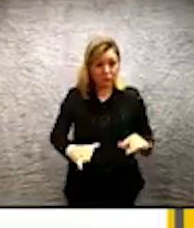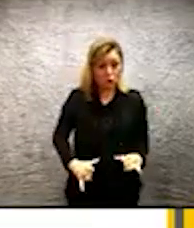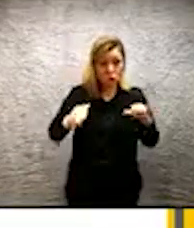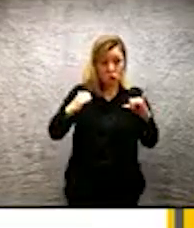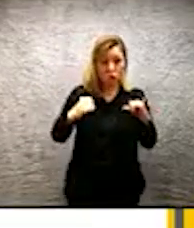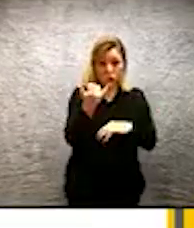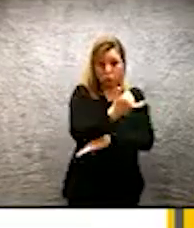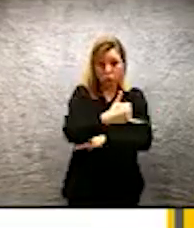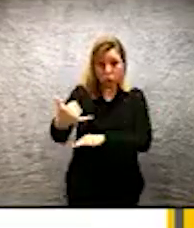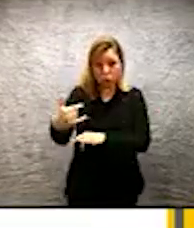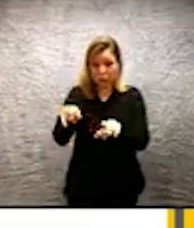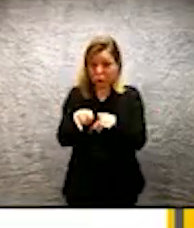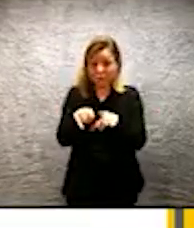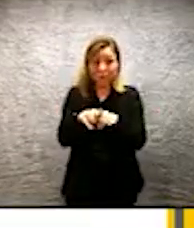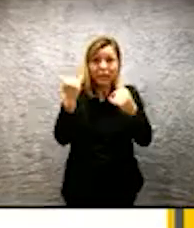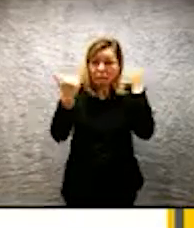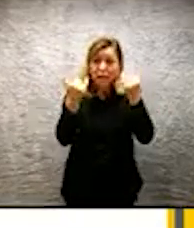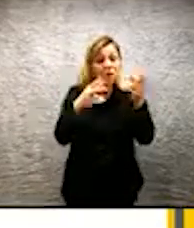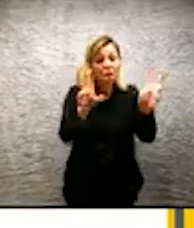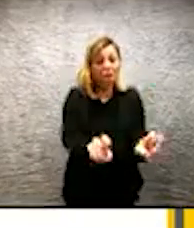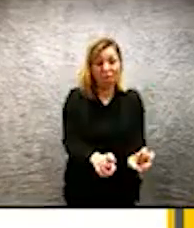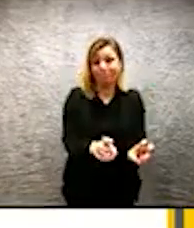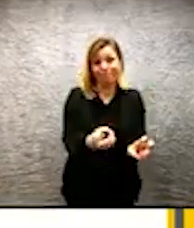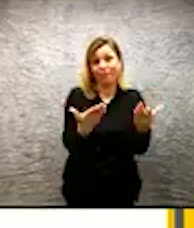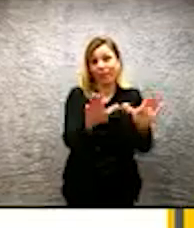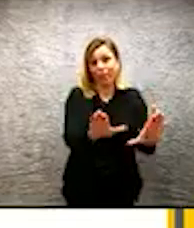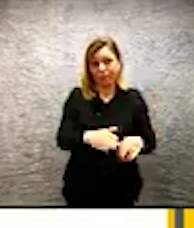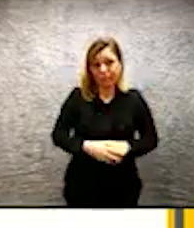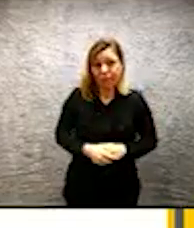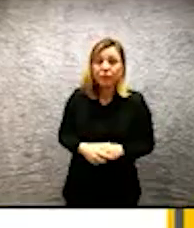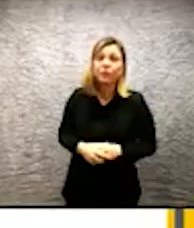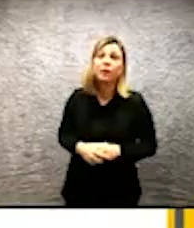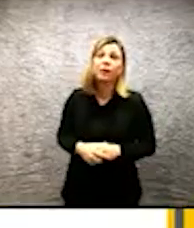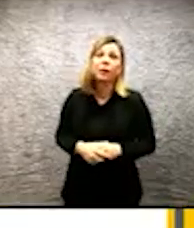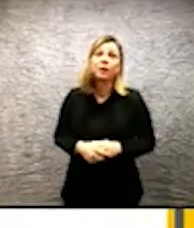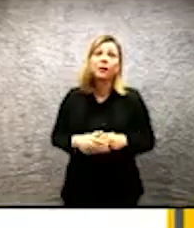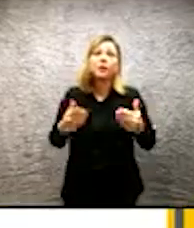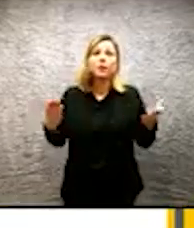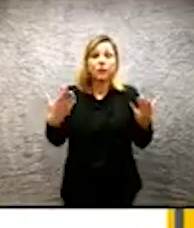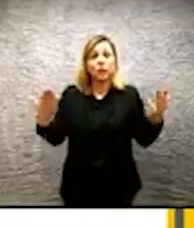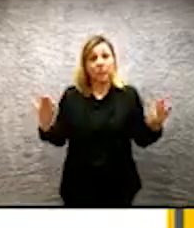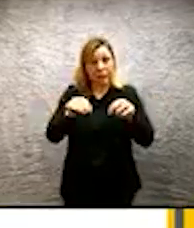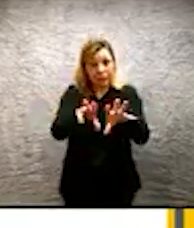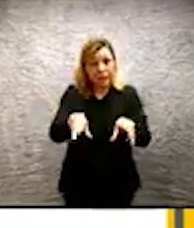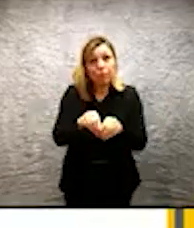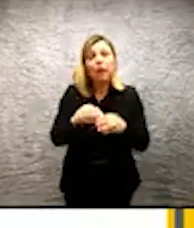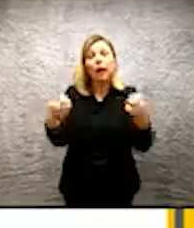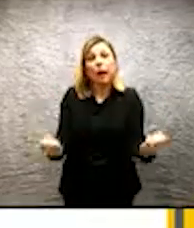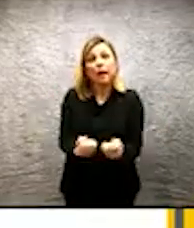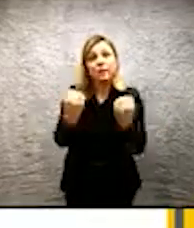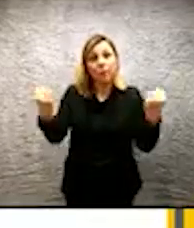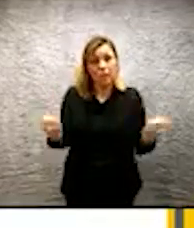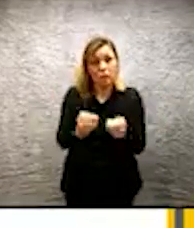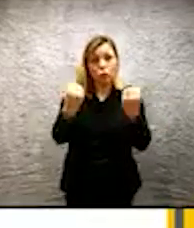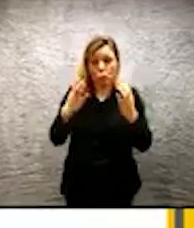nécessaire pour maintenir l'accueil hebdomadaire. En tout cas, l'équipe d'animation du club ado apportera son